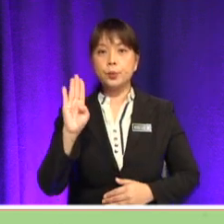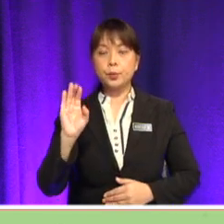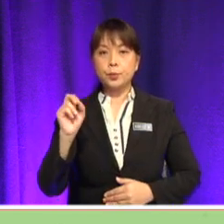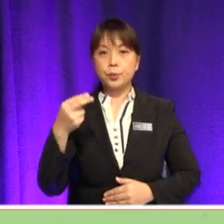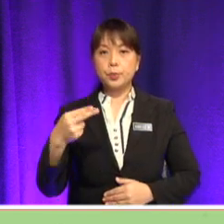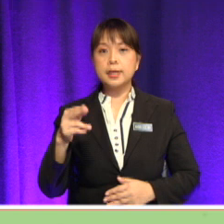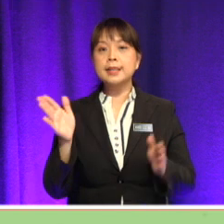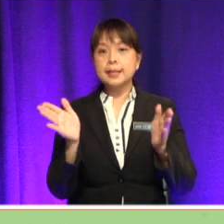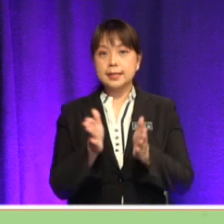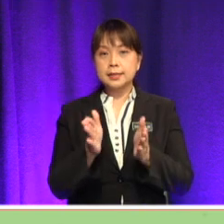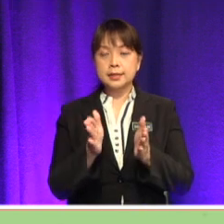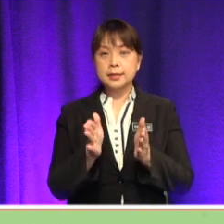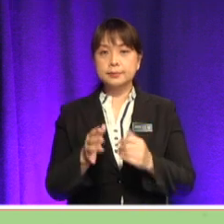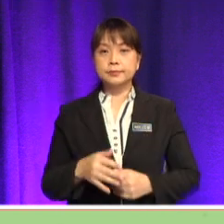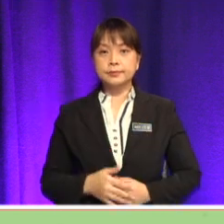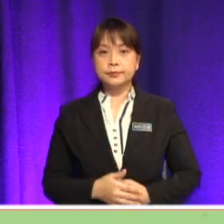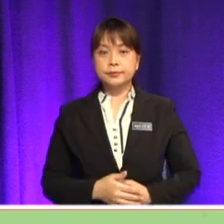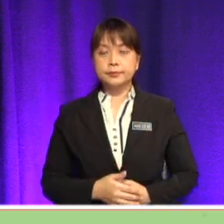sistem hidrolik ini oke